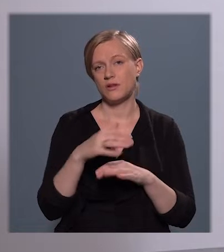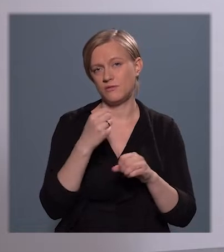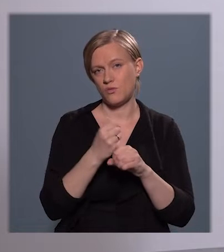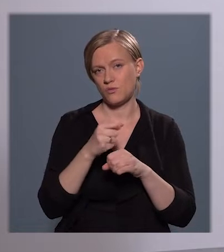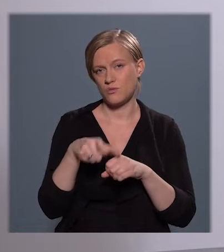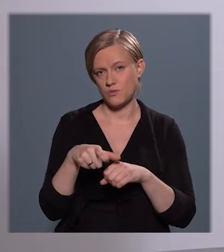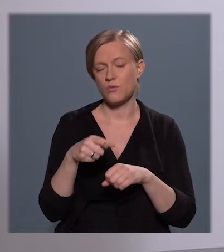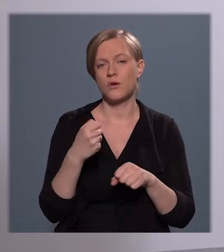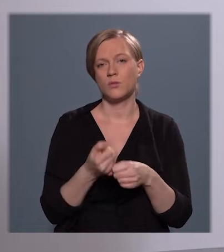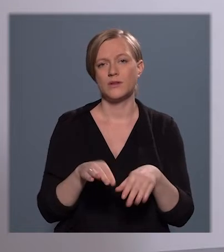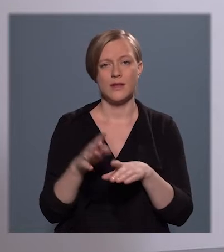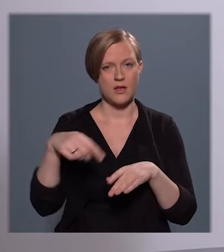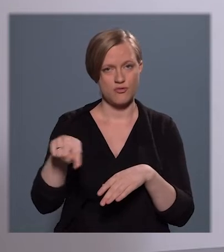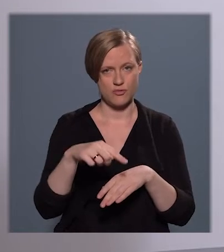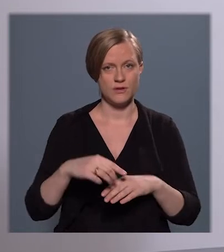dolgozó munkatársai